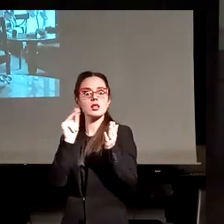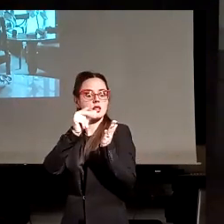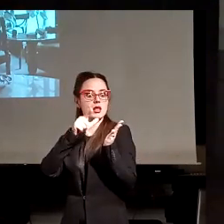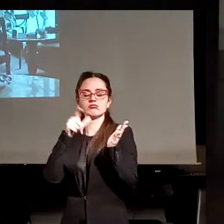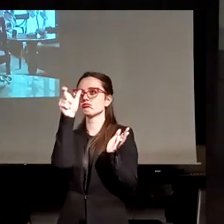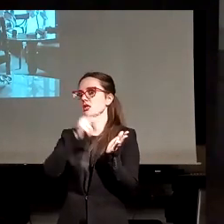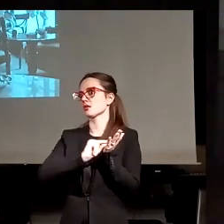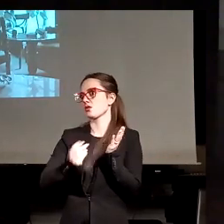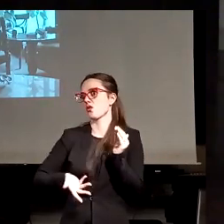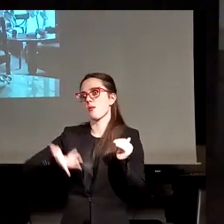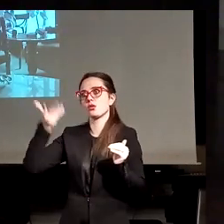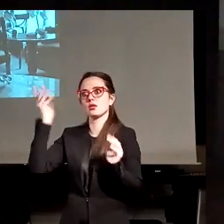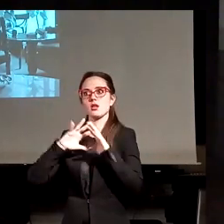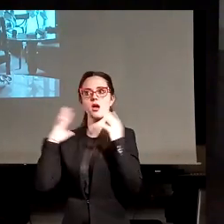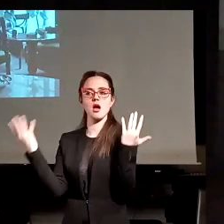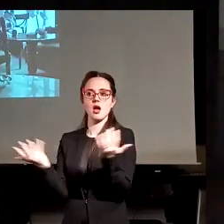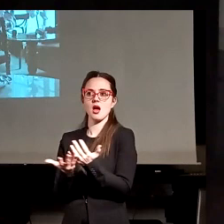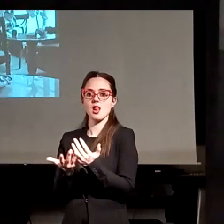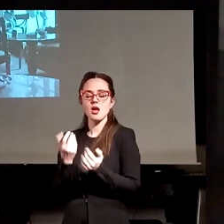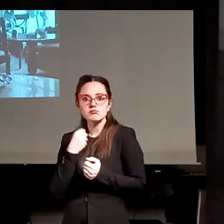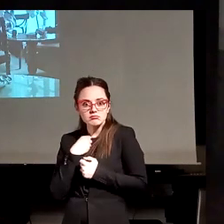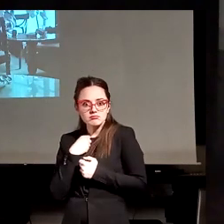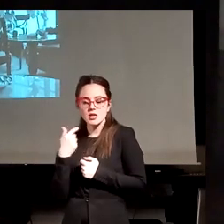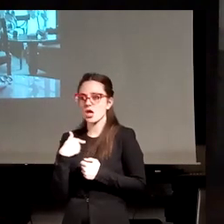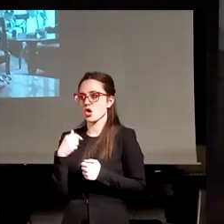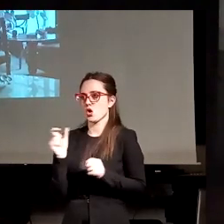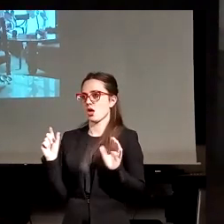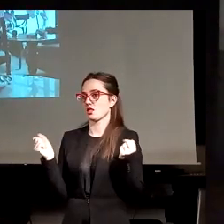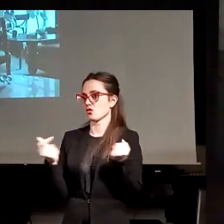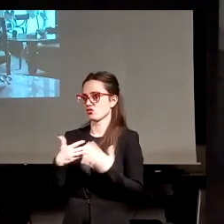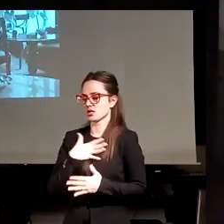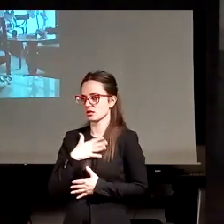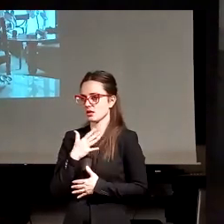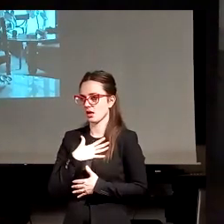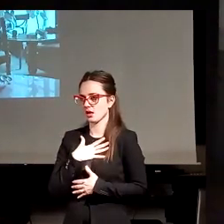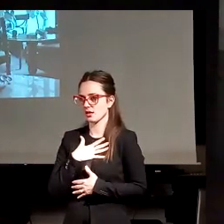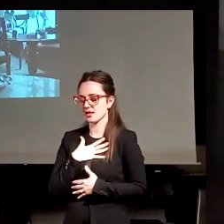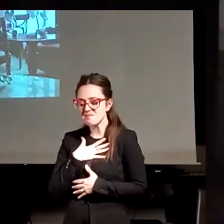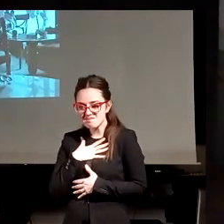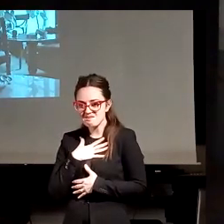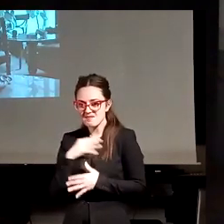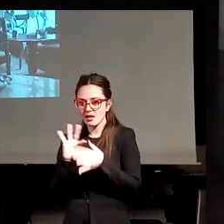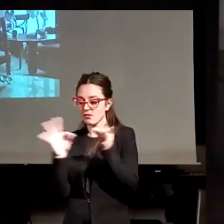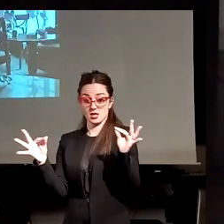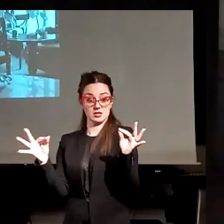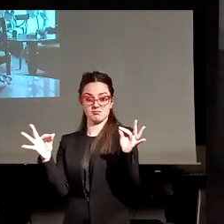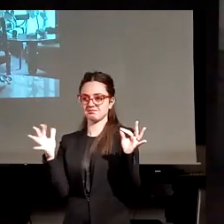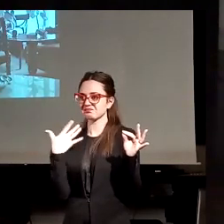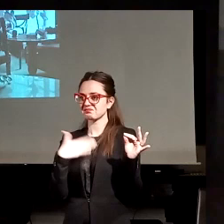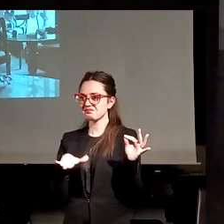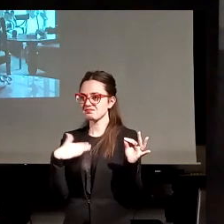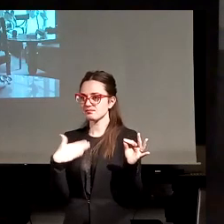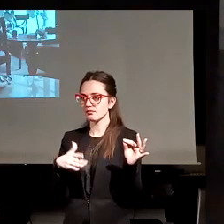mondiale avevo 17 anni magari c'è da